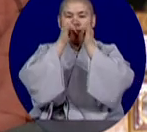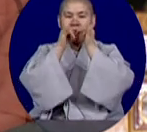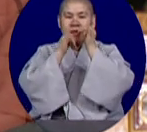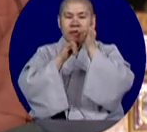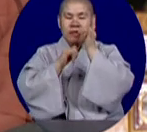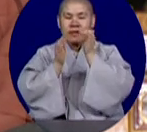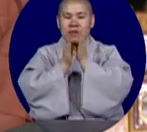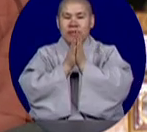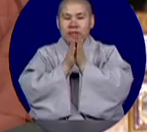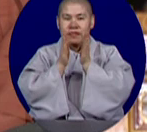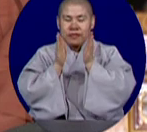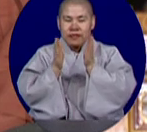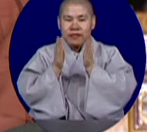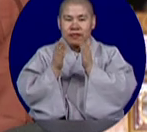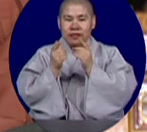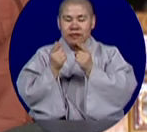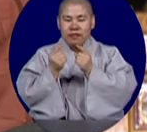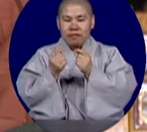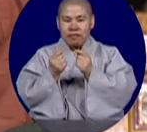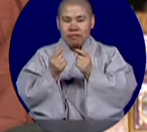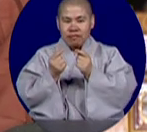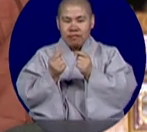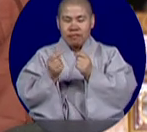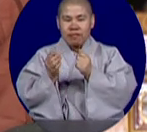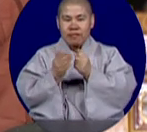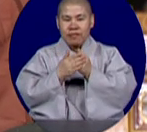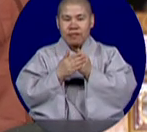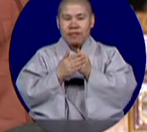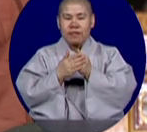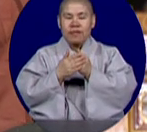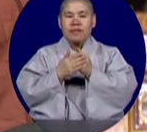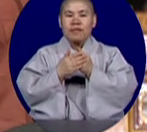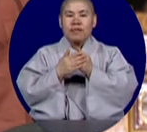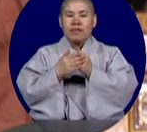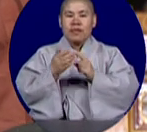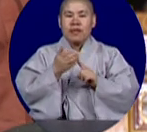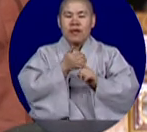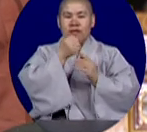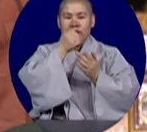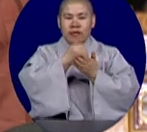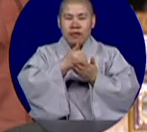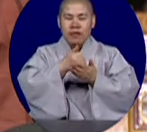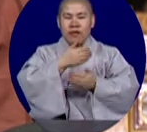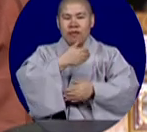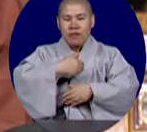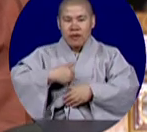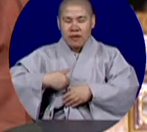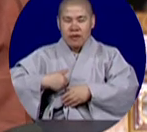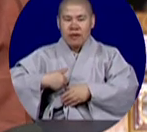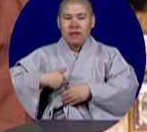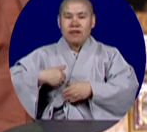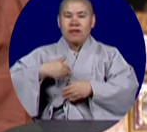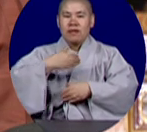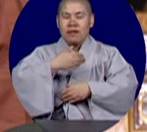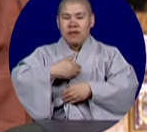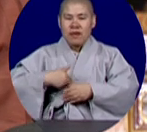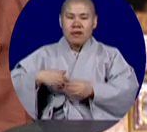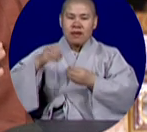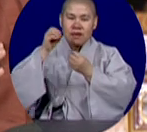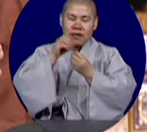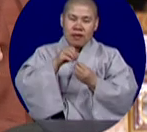거예요. 그래서 그 사자상승으로 부처님 제자에서부터 제자로 오늘날까지